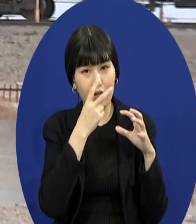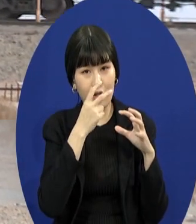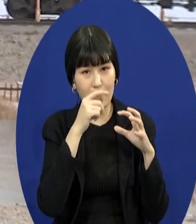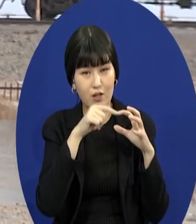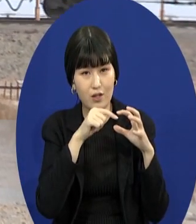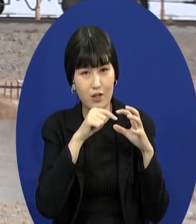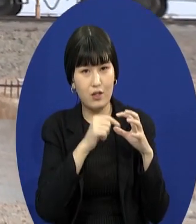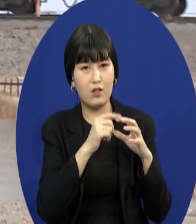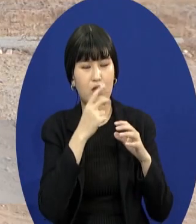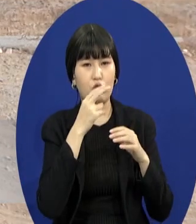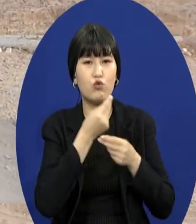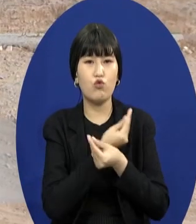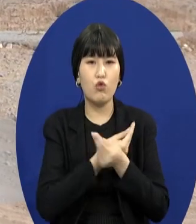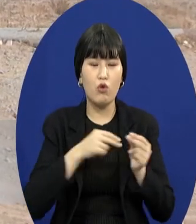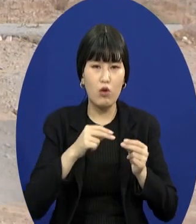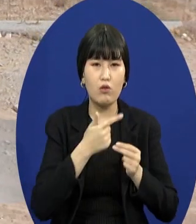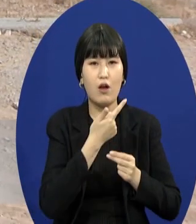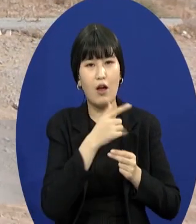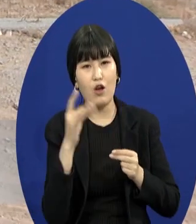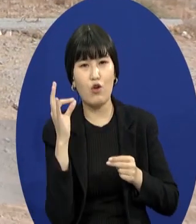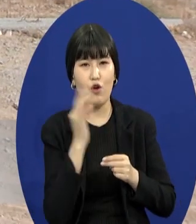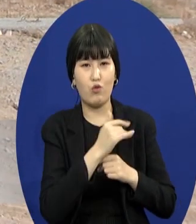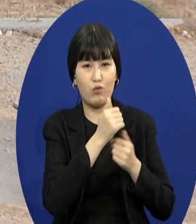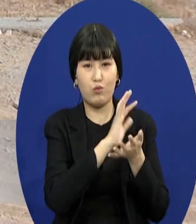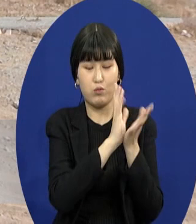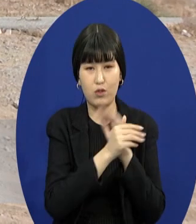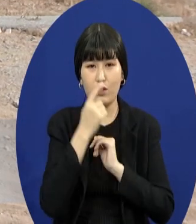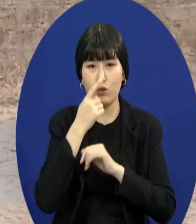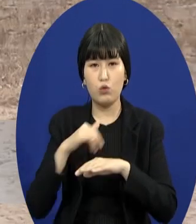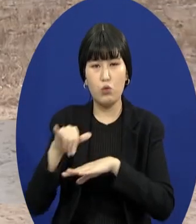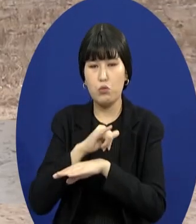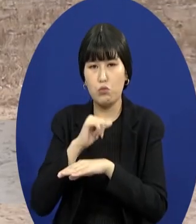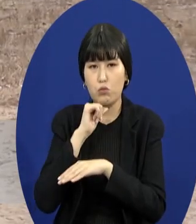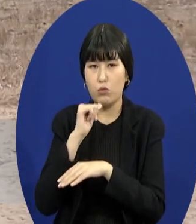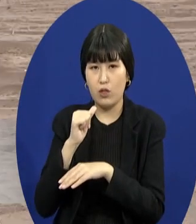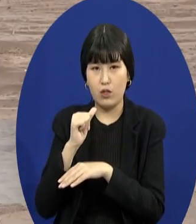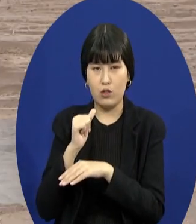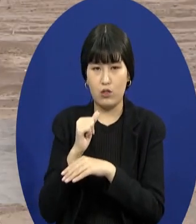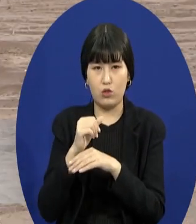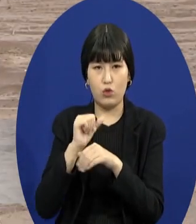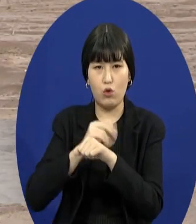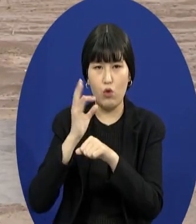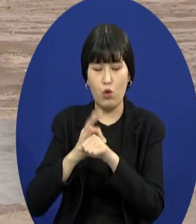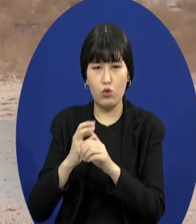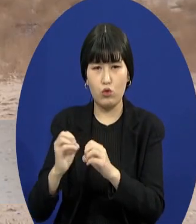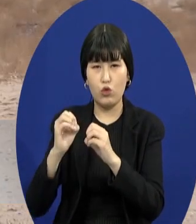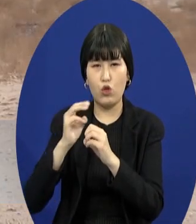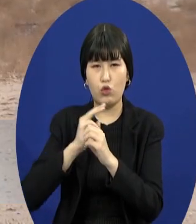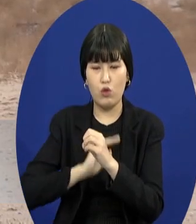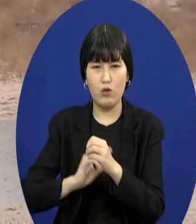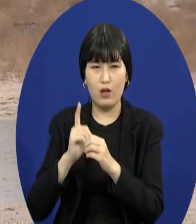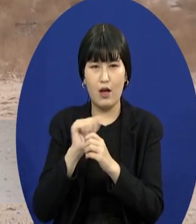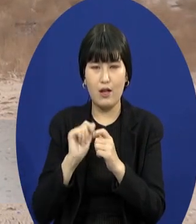тэг төвшөнд хадгалахаар зорж шаардлагатай бүхэл арга хэмжээг авч байна. Учир нь эх оны 2 дугаар сард болох өвлийн олимп коммунист намын хурлаас